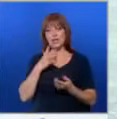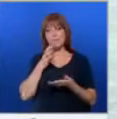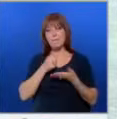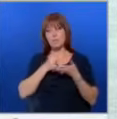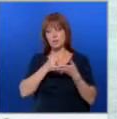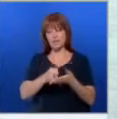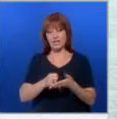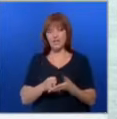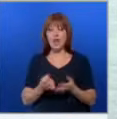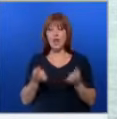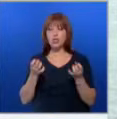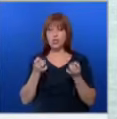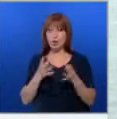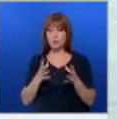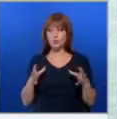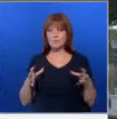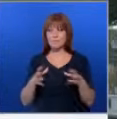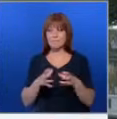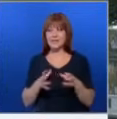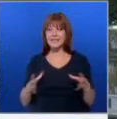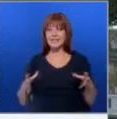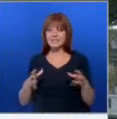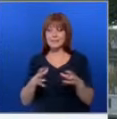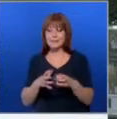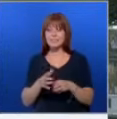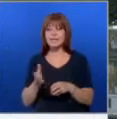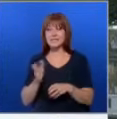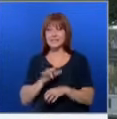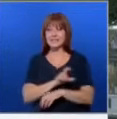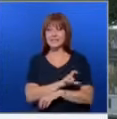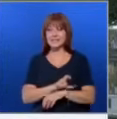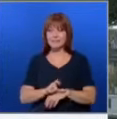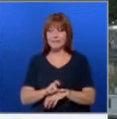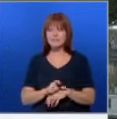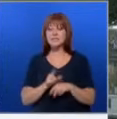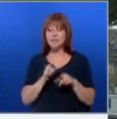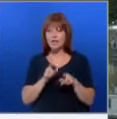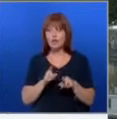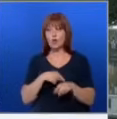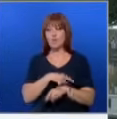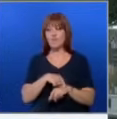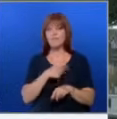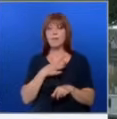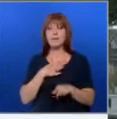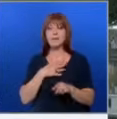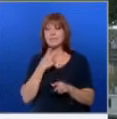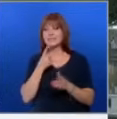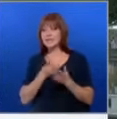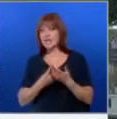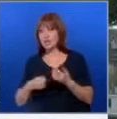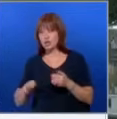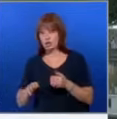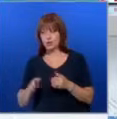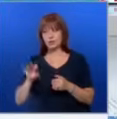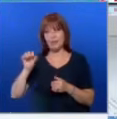Новото национално събрание се събира след седмица. С толкова време разполагат партиите да намерят изход от задаващия се политически блокаж.